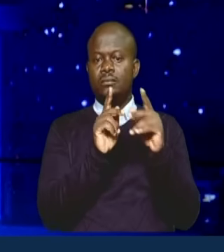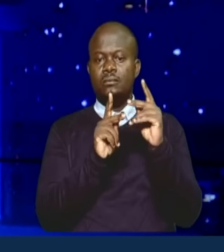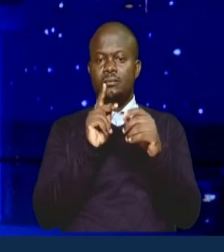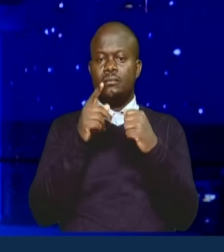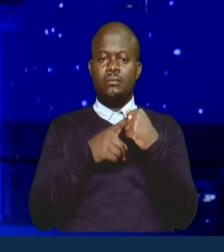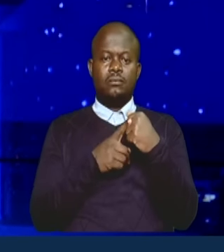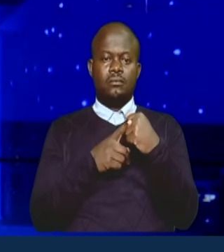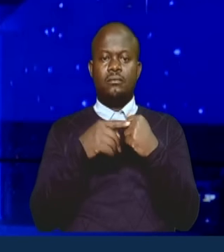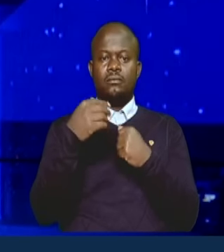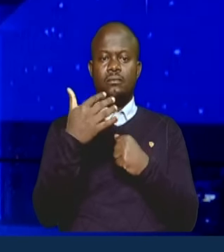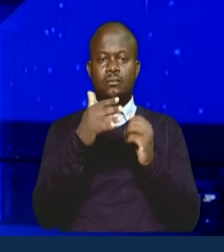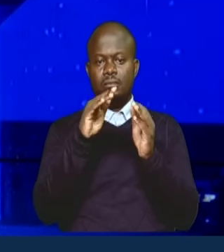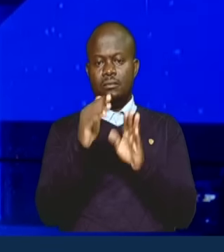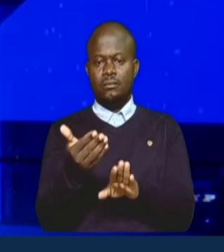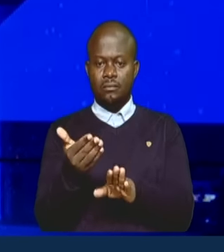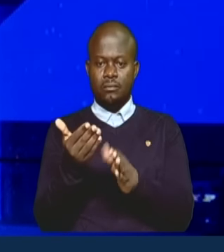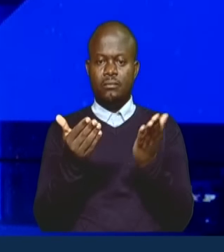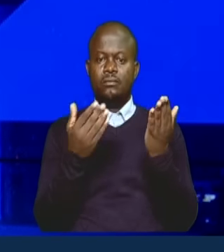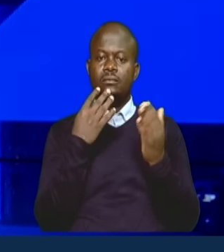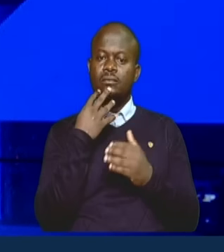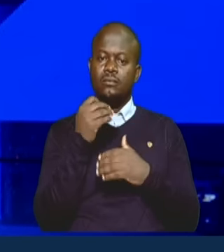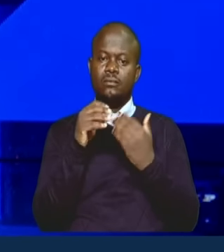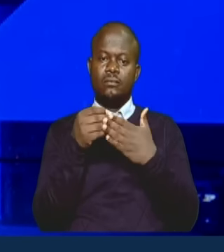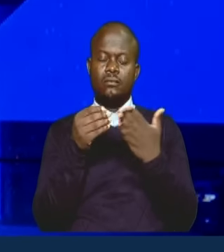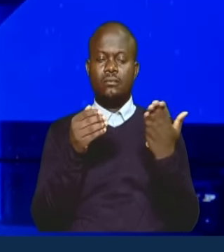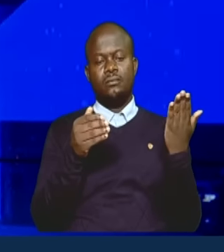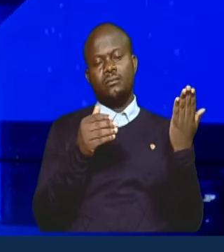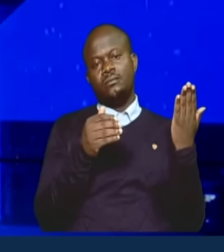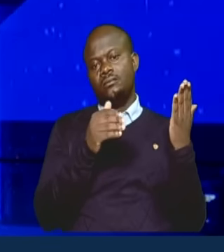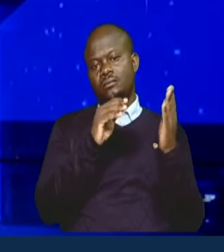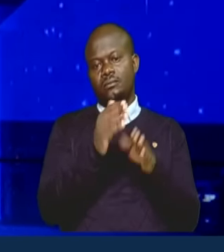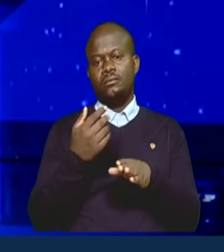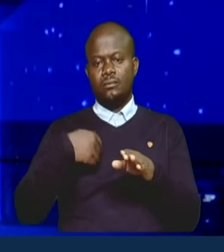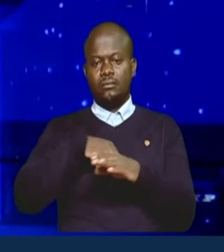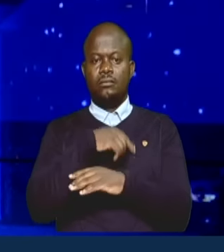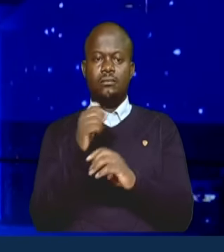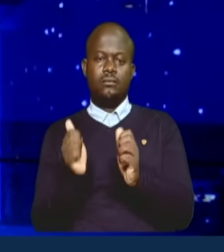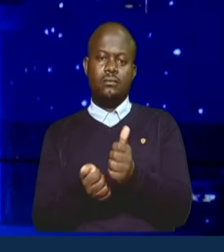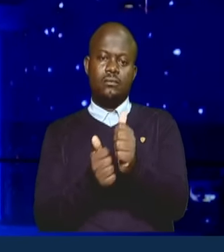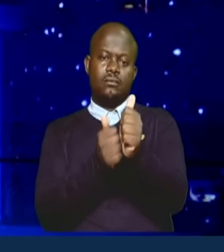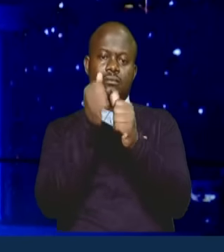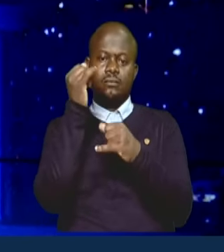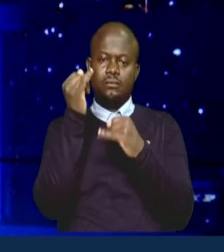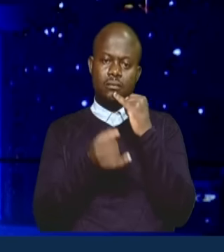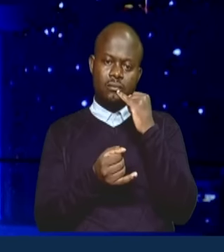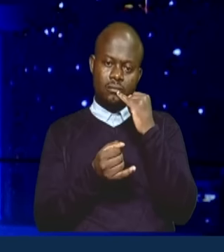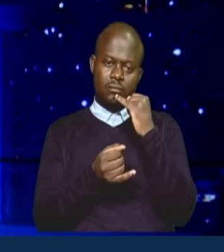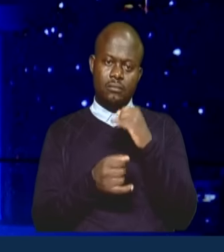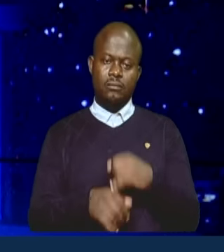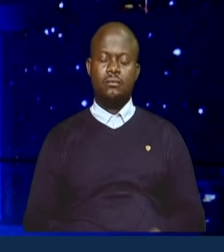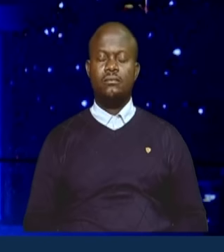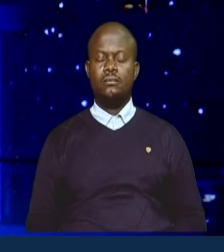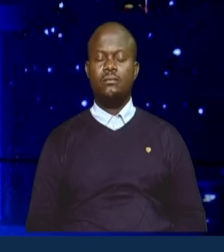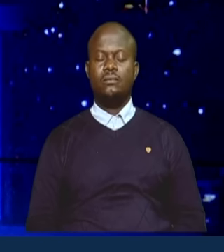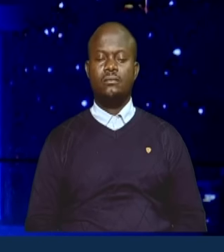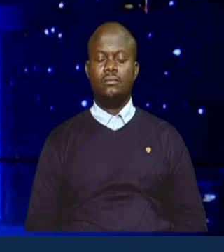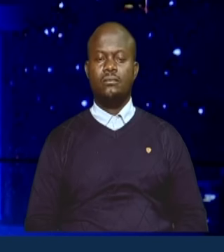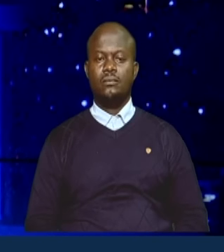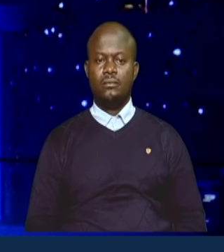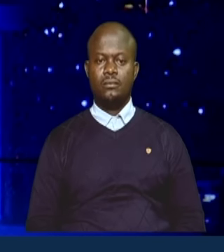batandatu batanu bahasiga ubuzima kuri wa kane ababitabye Imana baherekejwe bwa nyuma. Pascal